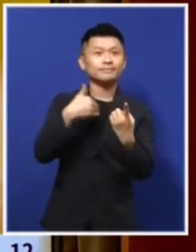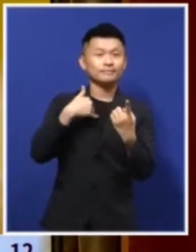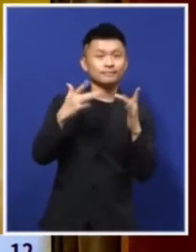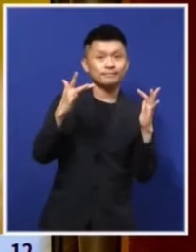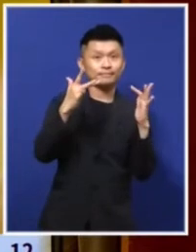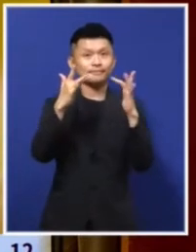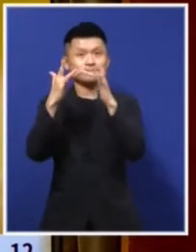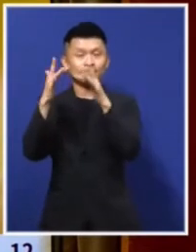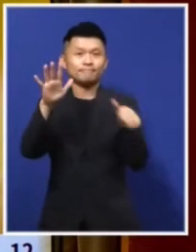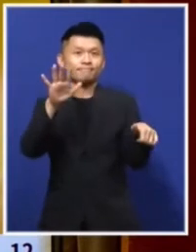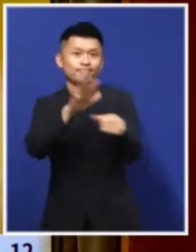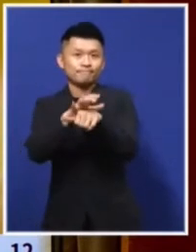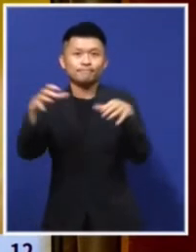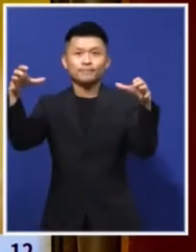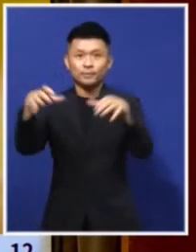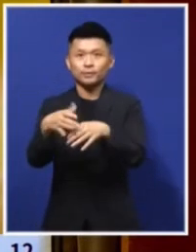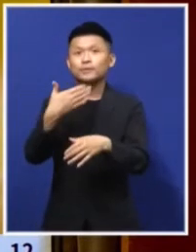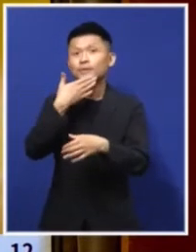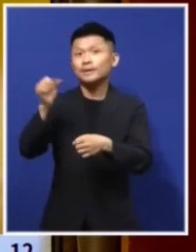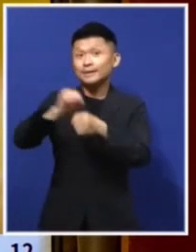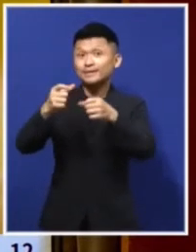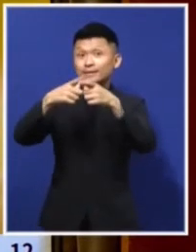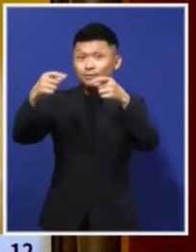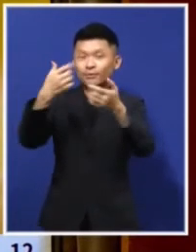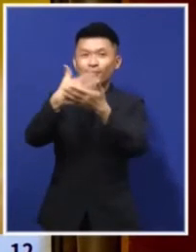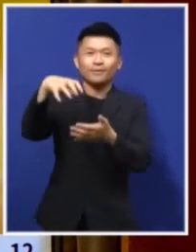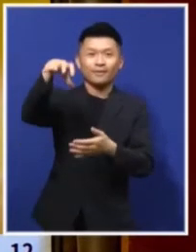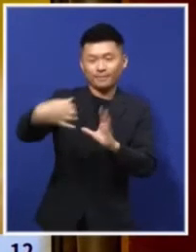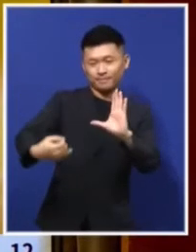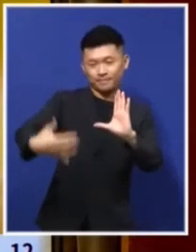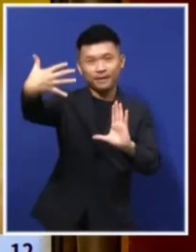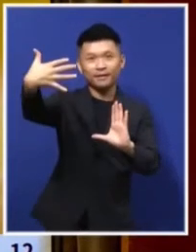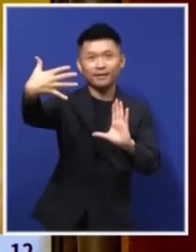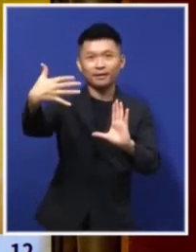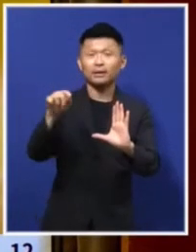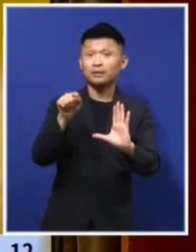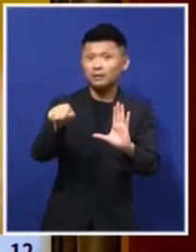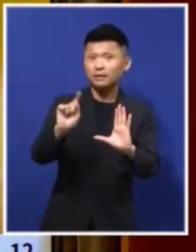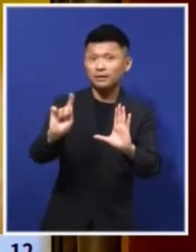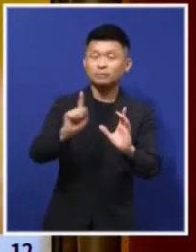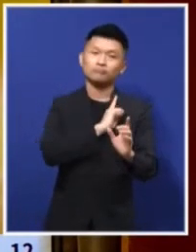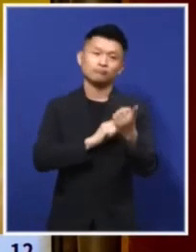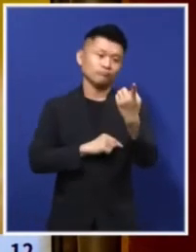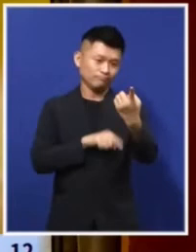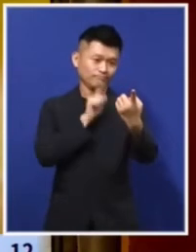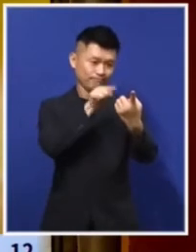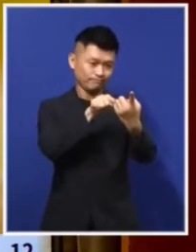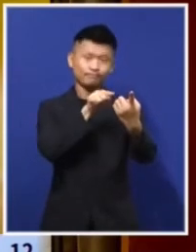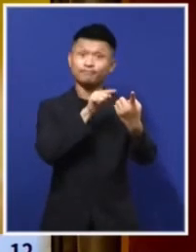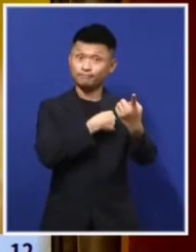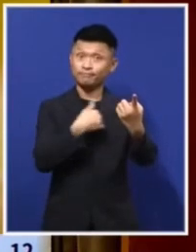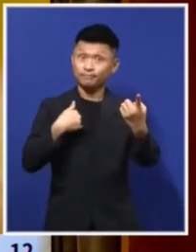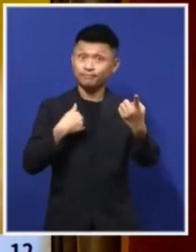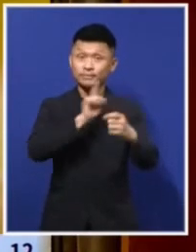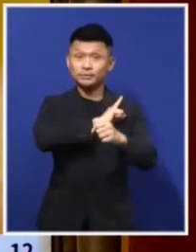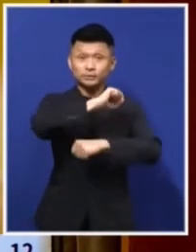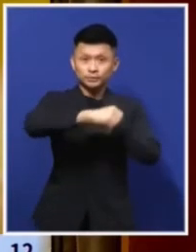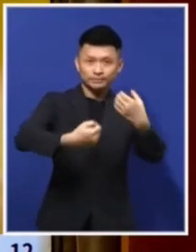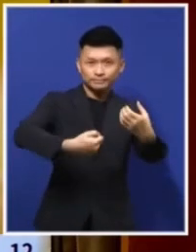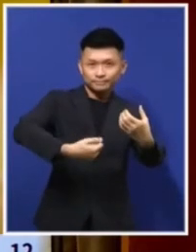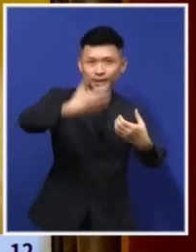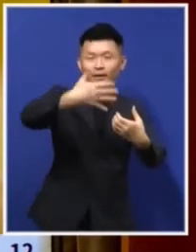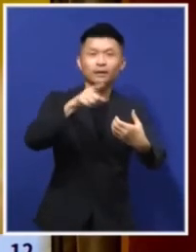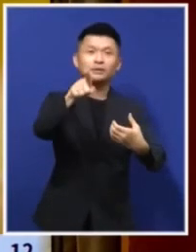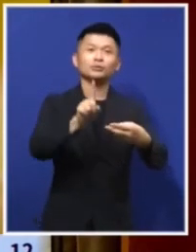入我们共同加码券登记的网站。那这个网站同样的在你自己手机屏幕上会自动出现你是